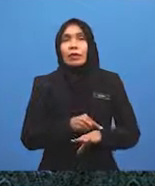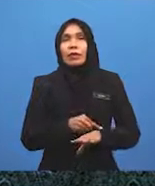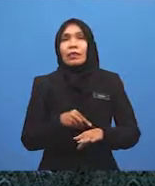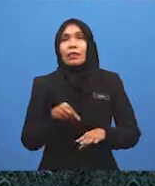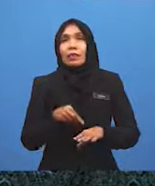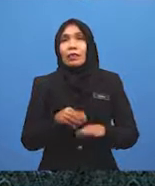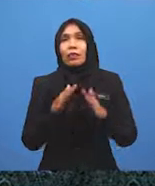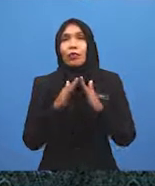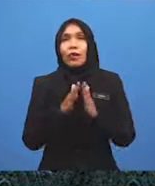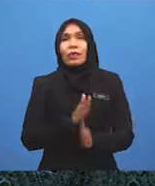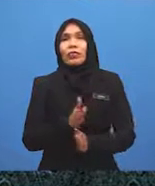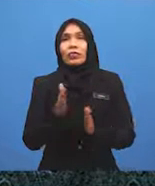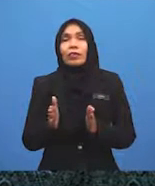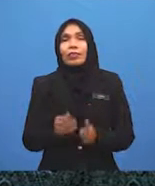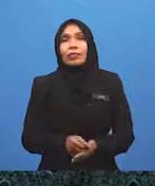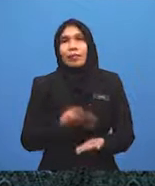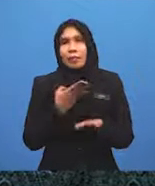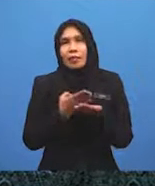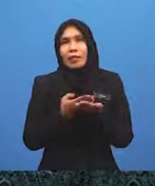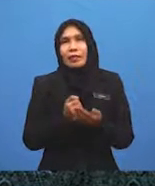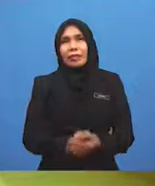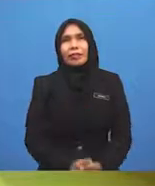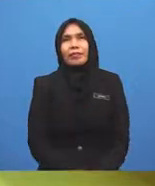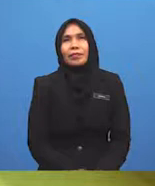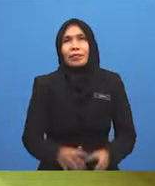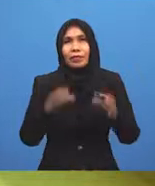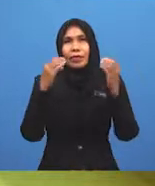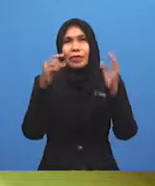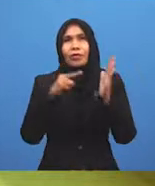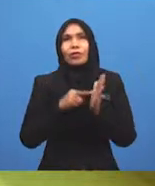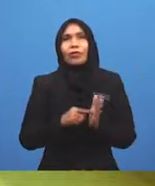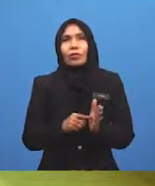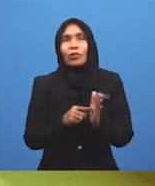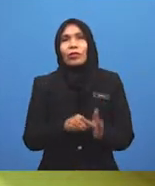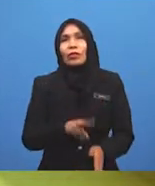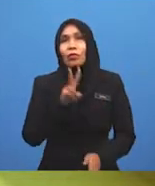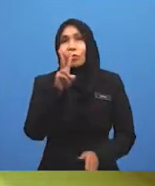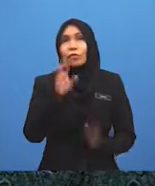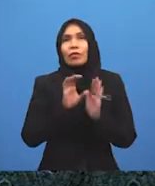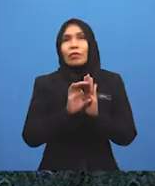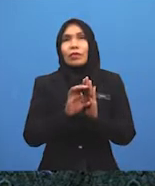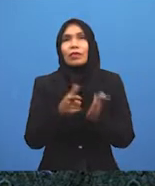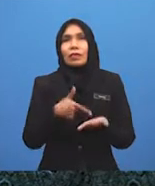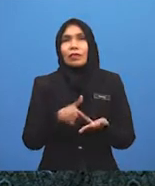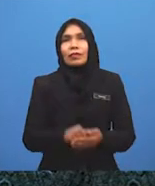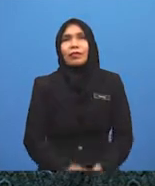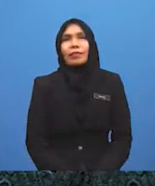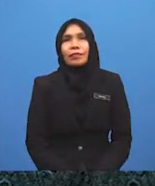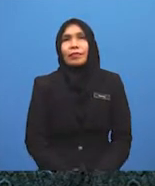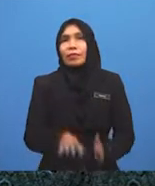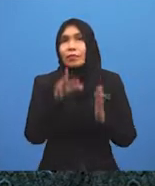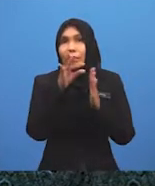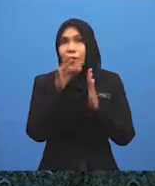rumah jiran. Baik. Cikgu tunjukkan dua gambar lagi. Cuba